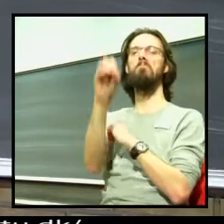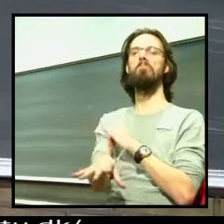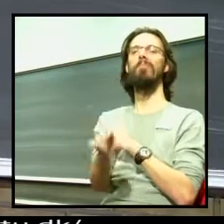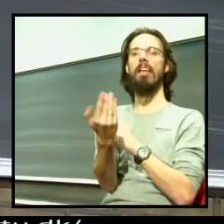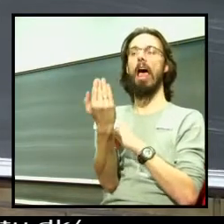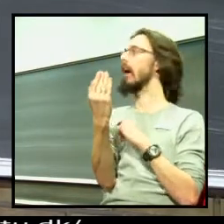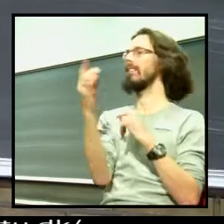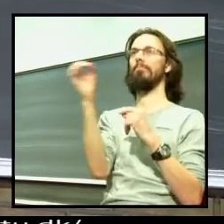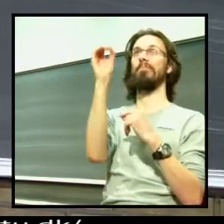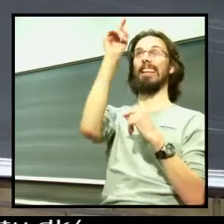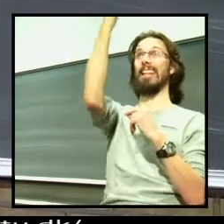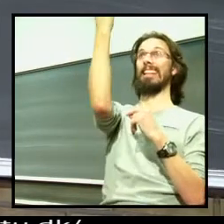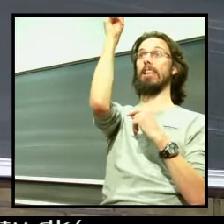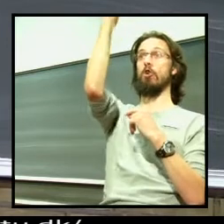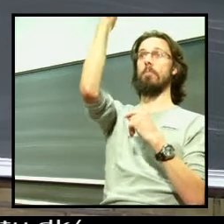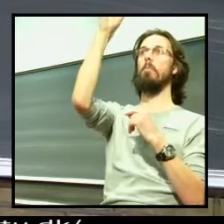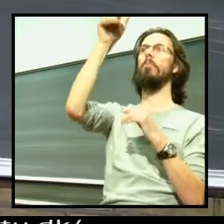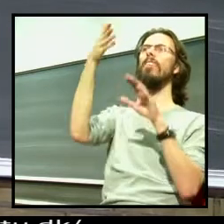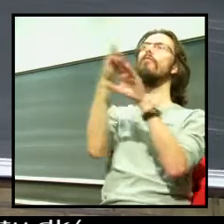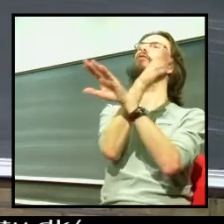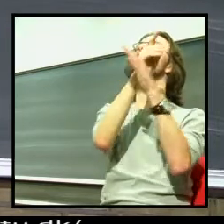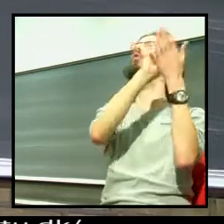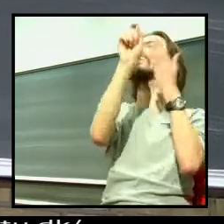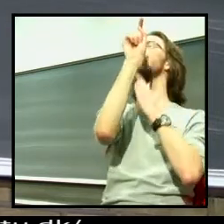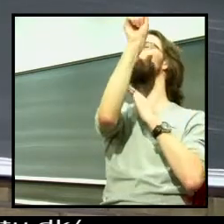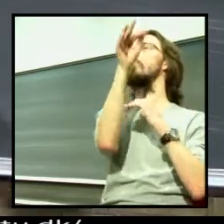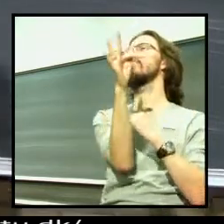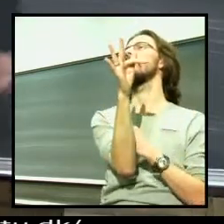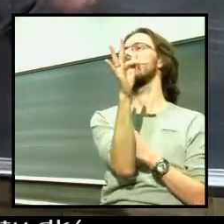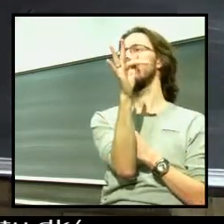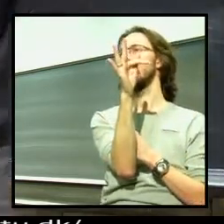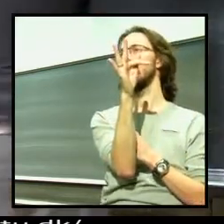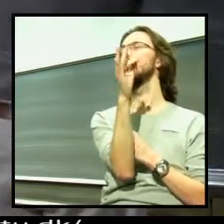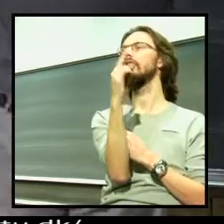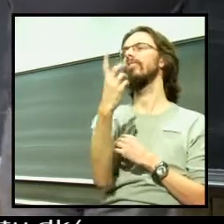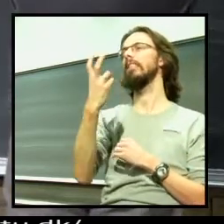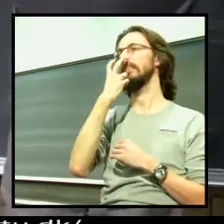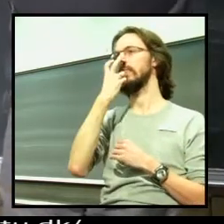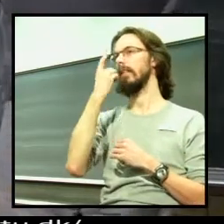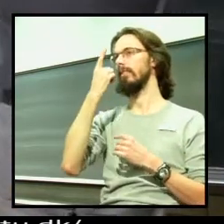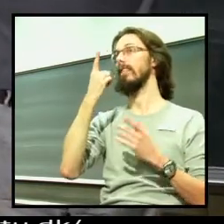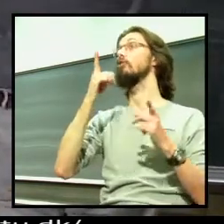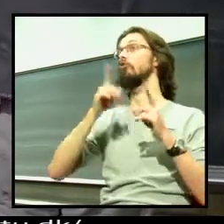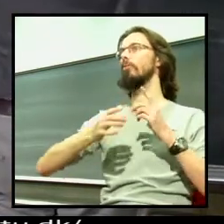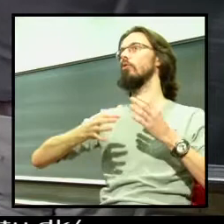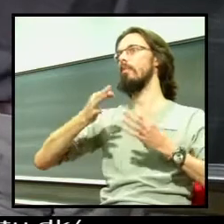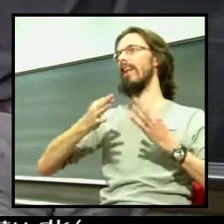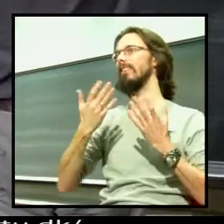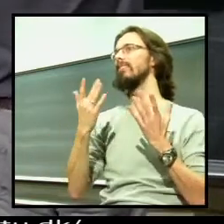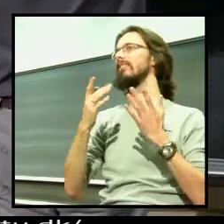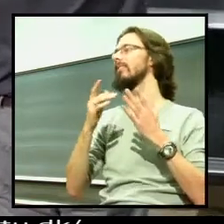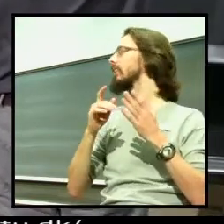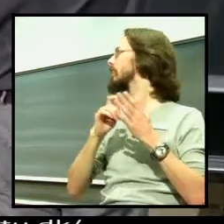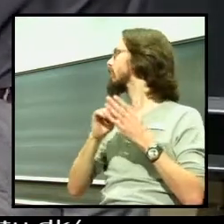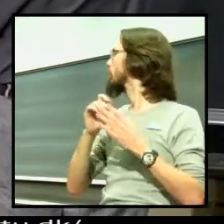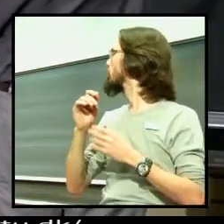står heroppe, som er forskriften for vores f, ikke også? Så vi tjekker. Og som sædvanligt har jeg glemt at skrive numrene.